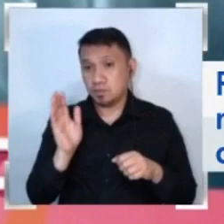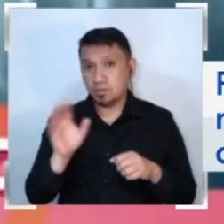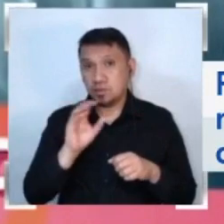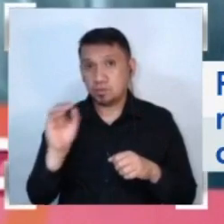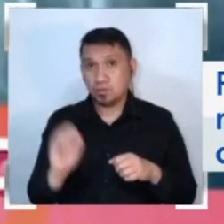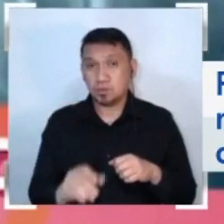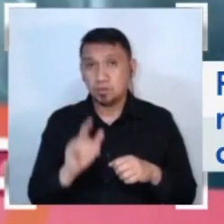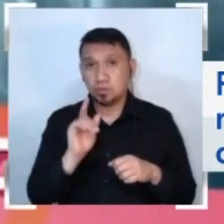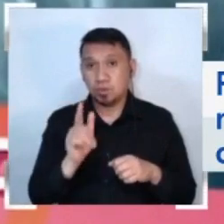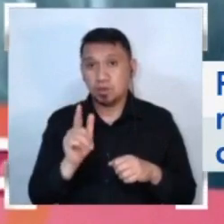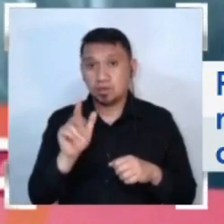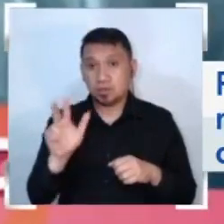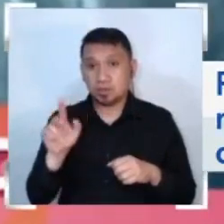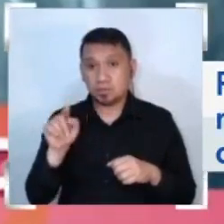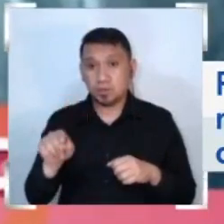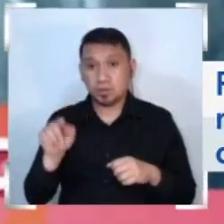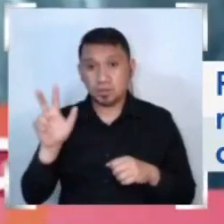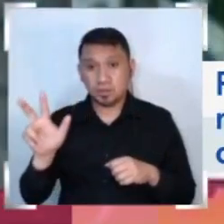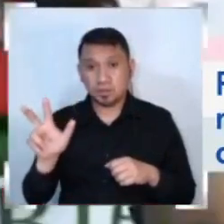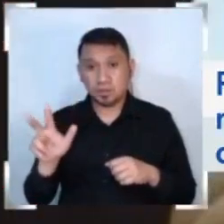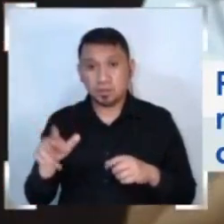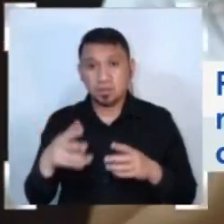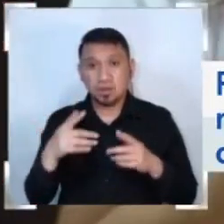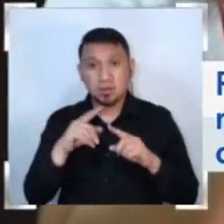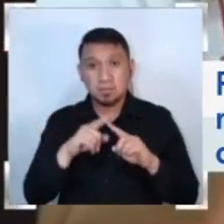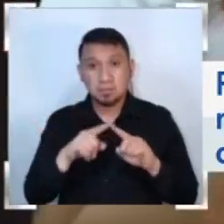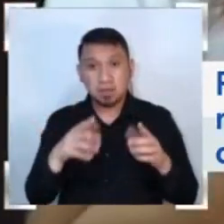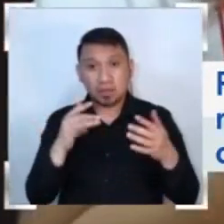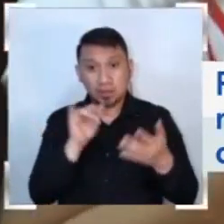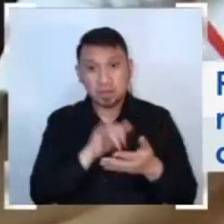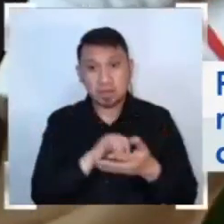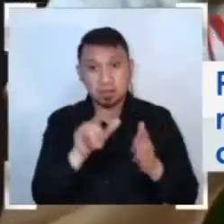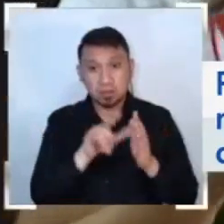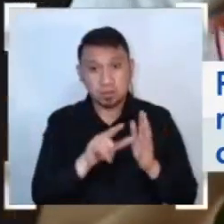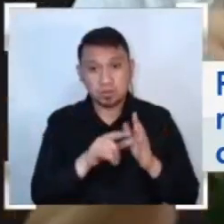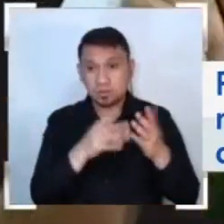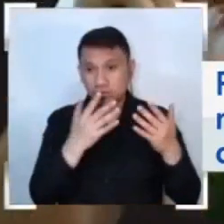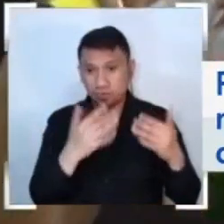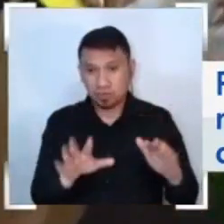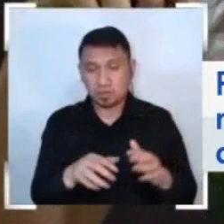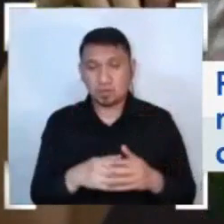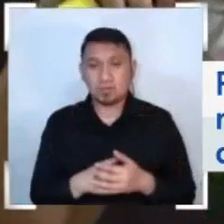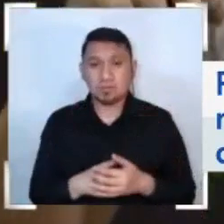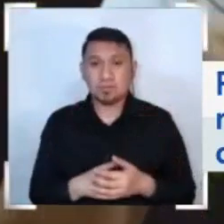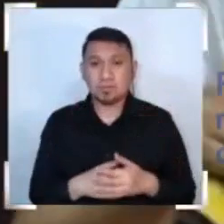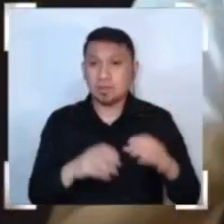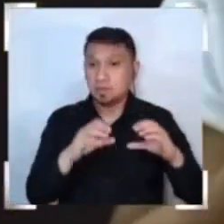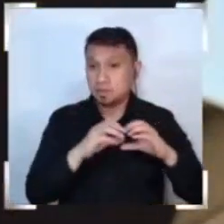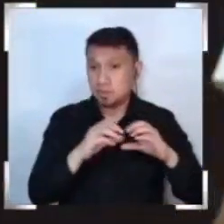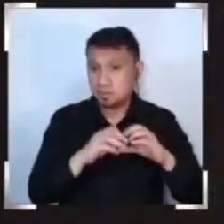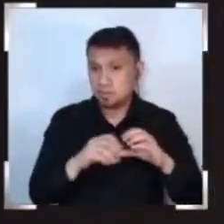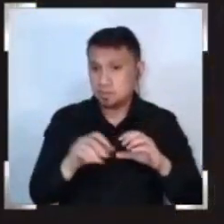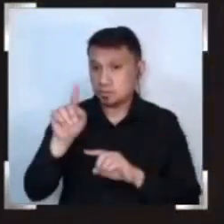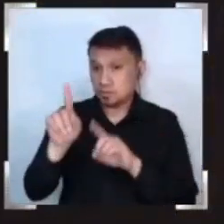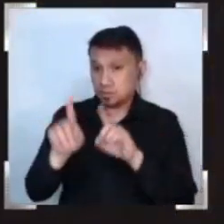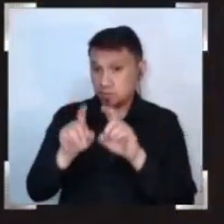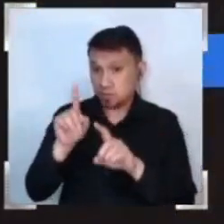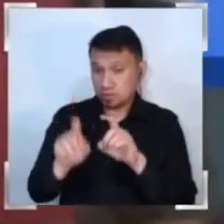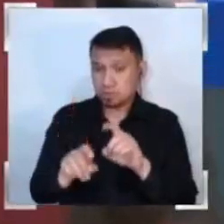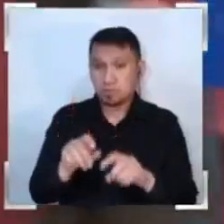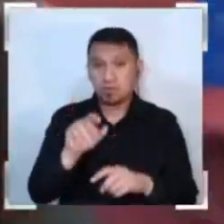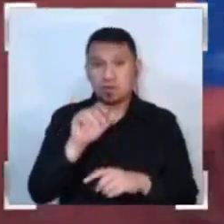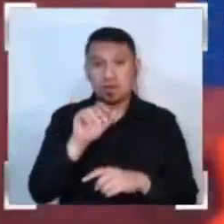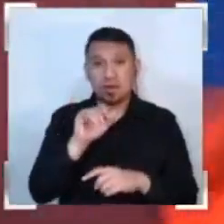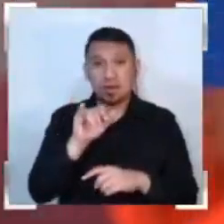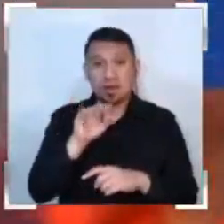that amnesty law has already lapsed. Sinubukan ng GMA News na tanungin tungkol dito si Senator Aimee Marcos.